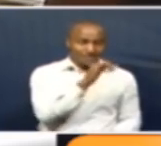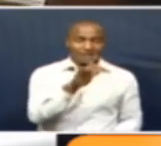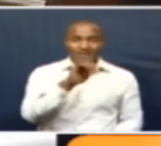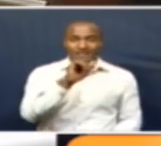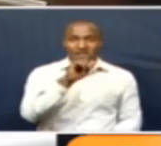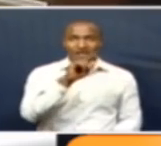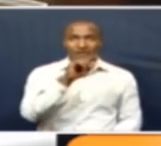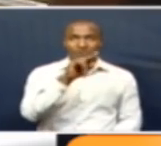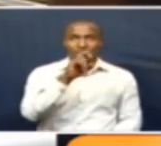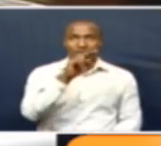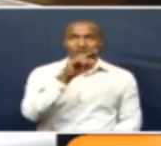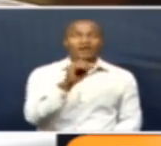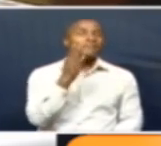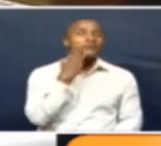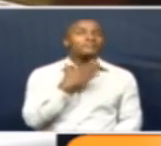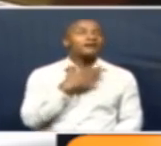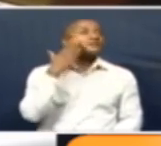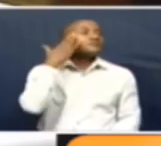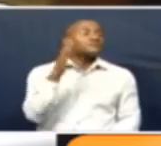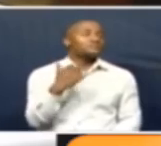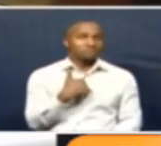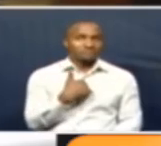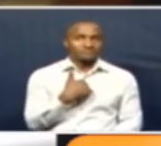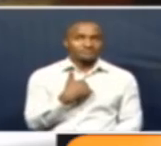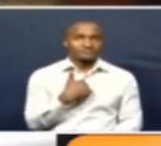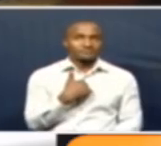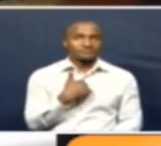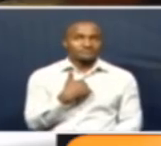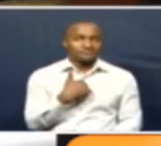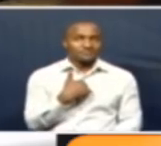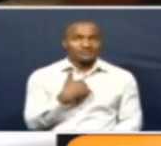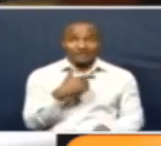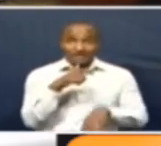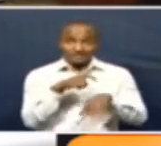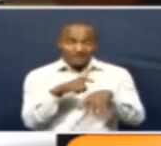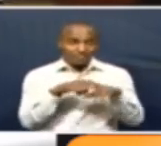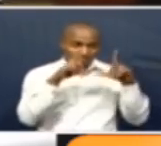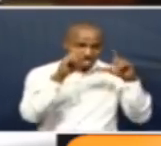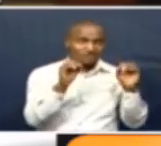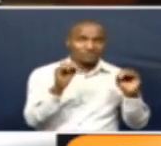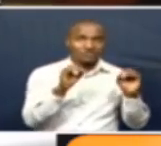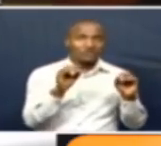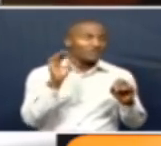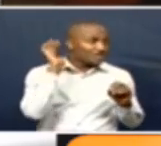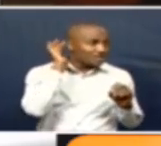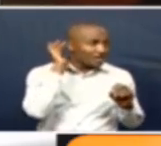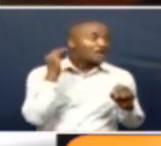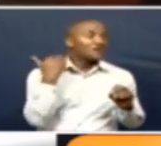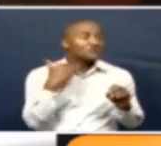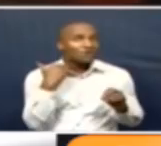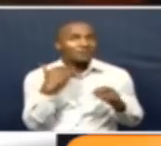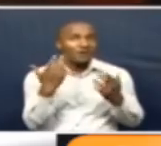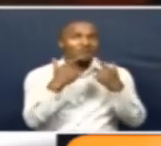my mom hawangeweza kujua kama ni mimi. Na kulingana na vile hatukuwa na picha kwa hivyo ukisikia jina mwisi ama